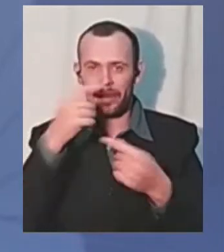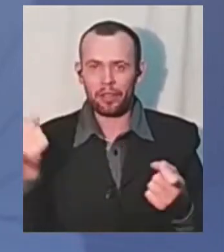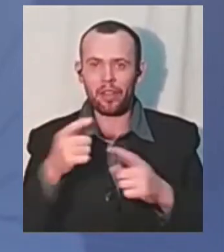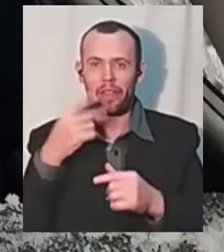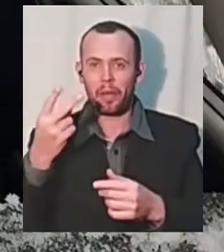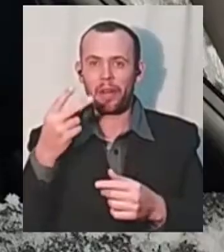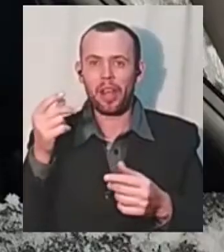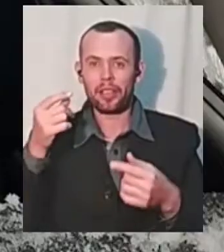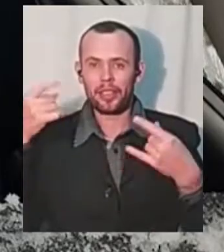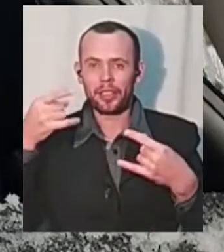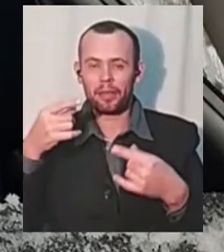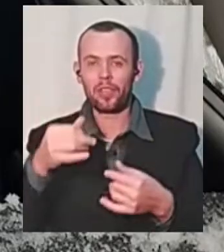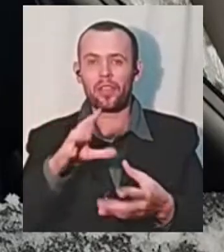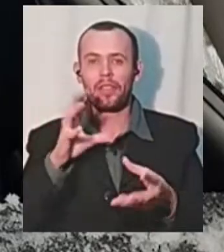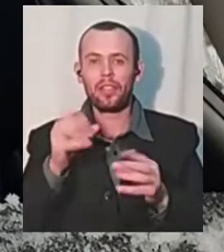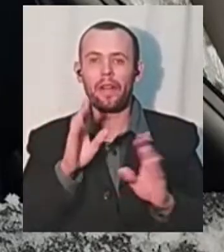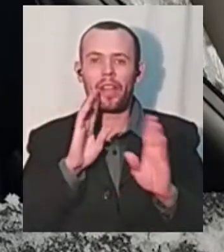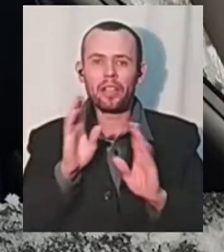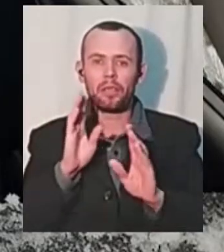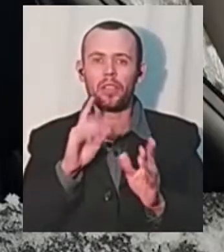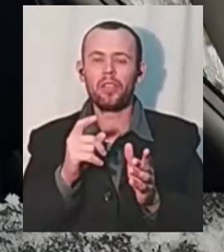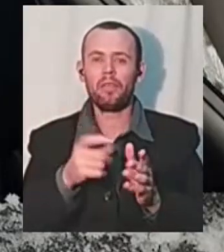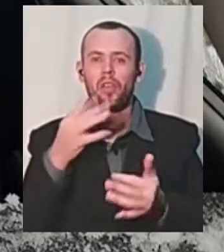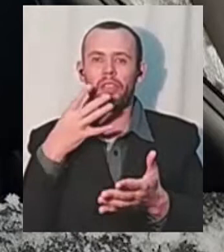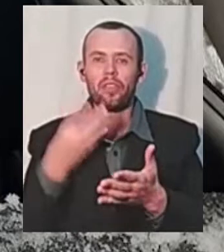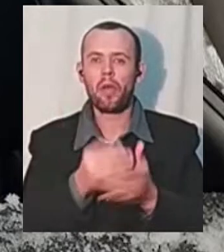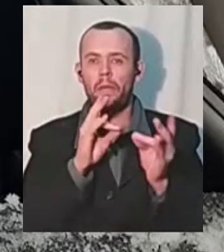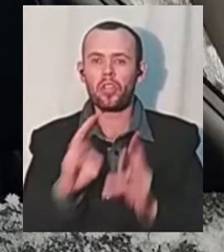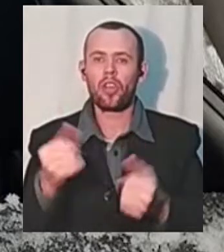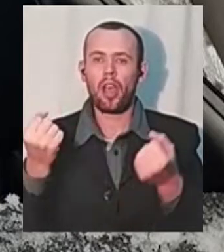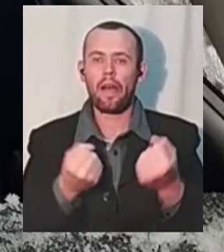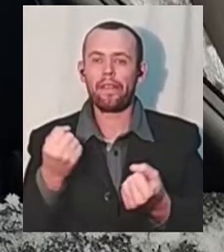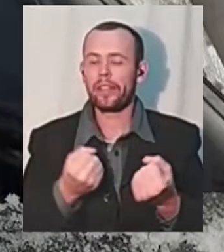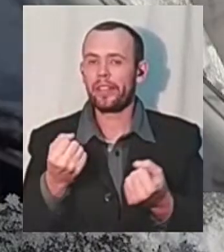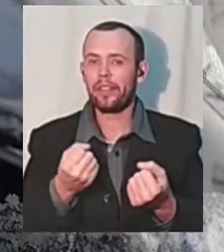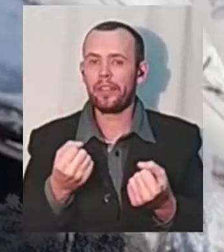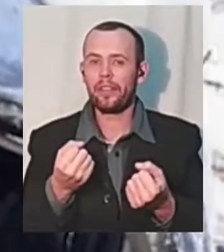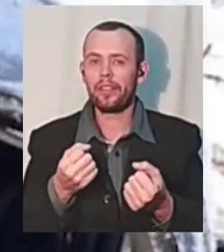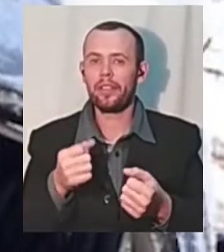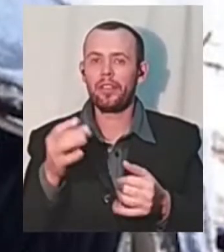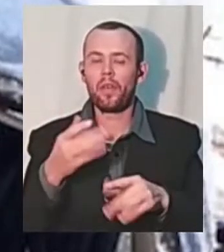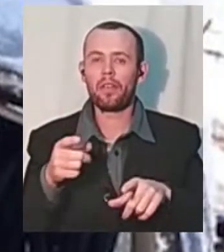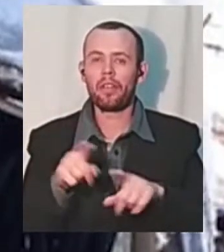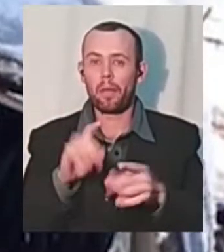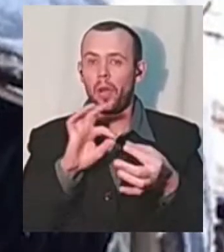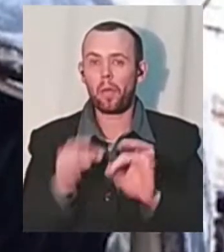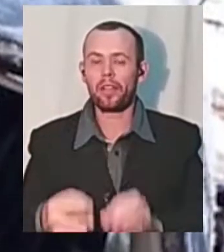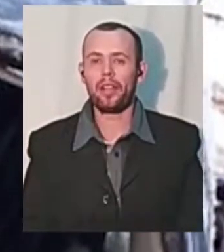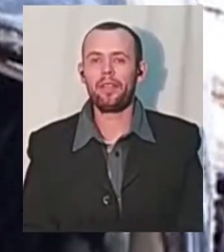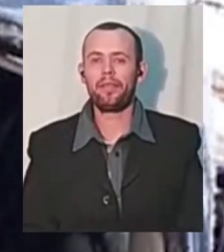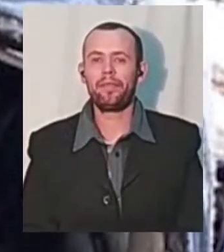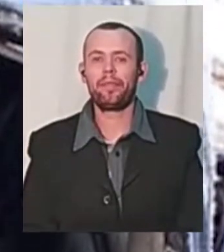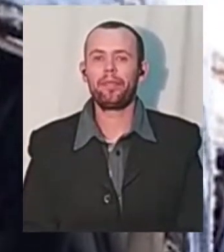знімки, у себе на Фейсбуці допис зі своєю пошкодженою автівкою. Пропоную послухати її коментар.